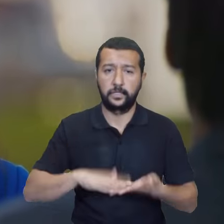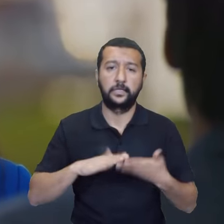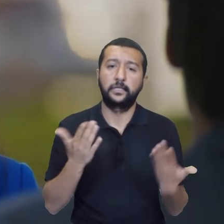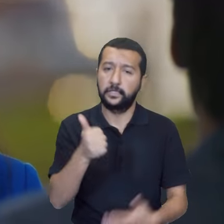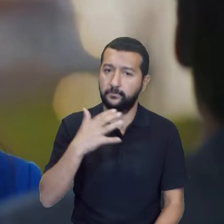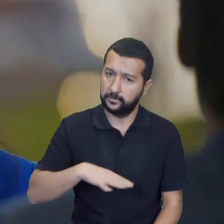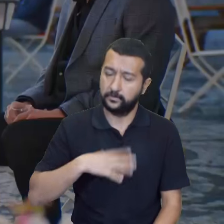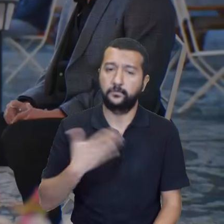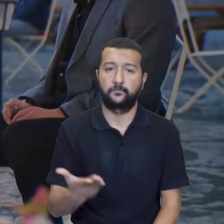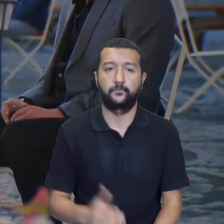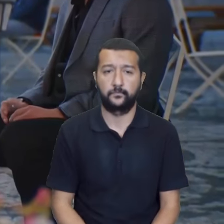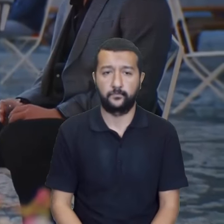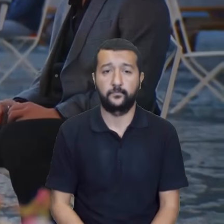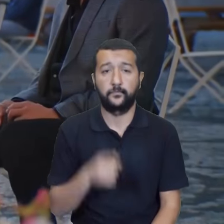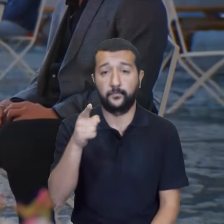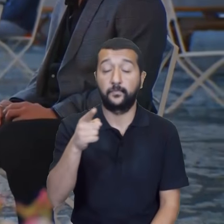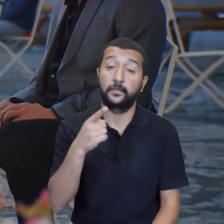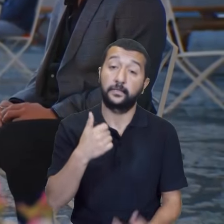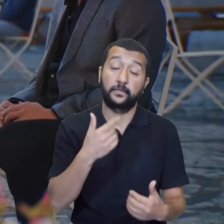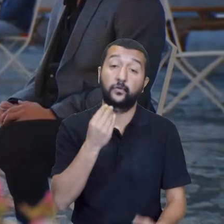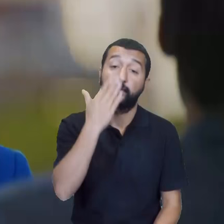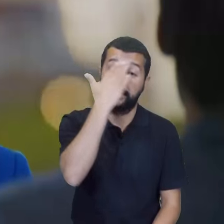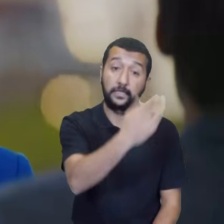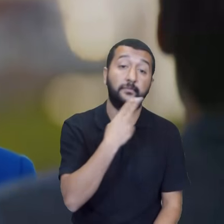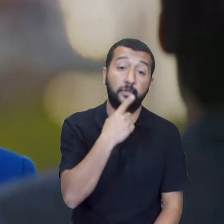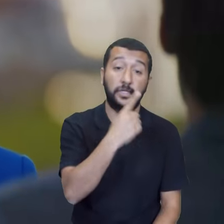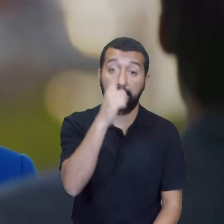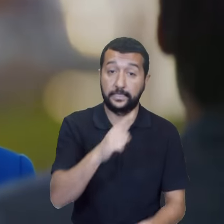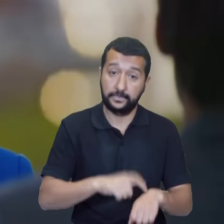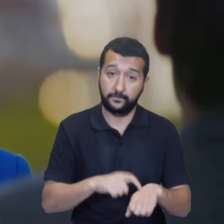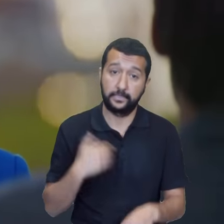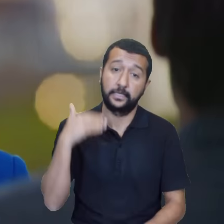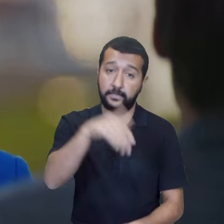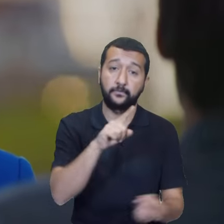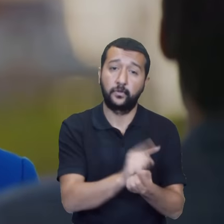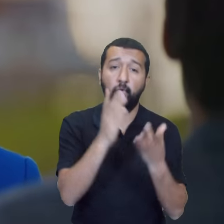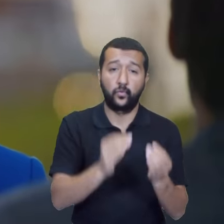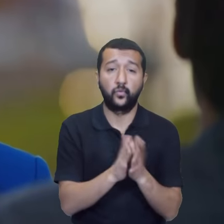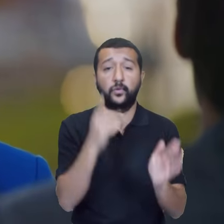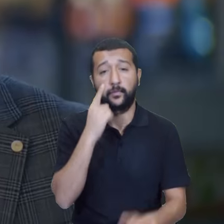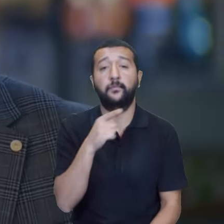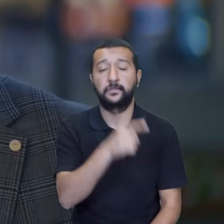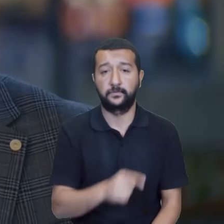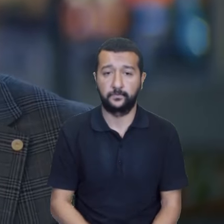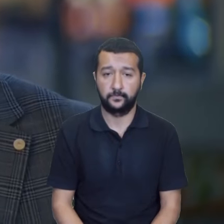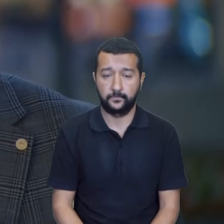arkadaşız, ne zaman istersen. Itır'a da çok selam millet, olur mu? İlk fırsatta uğrayacağım yanına. Ne olur kusuruma